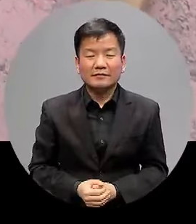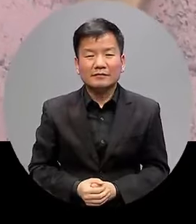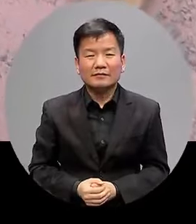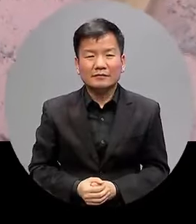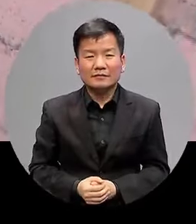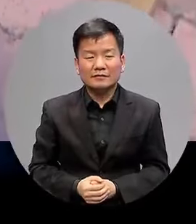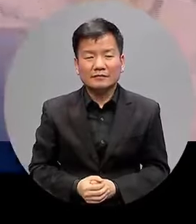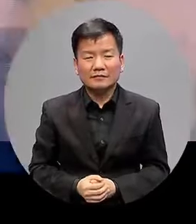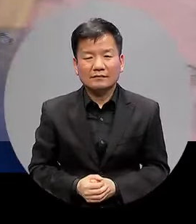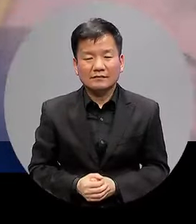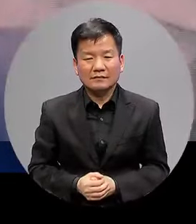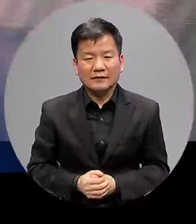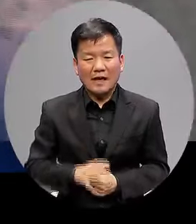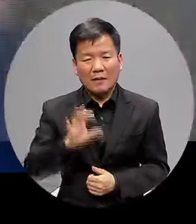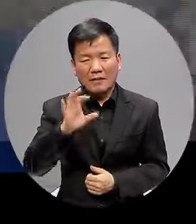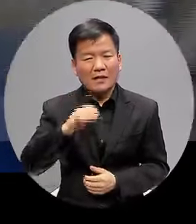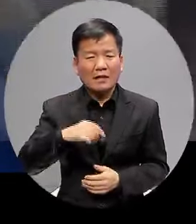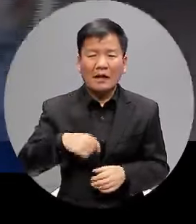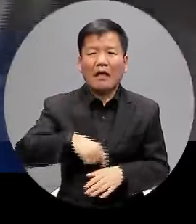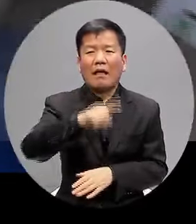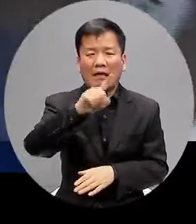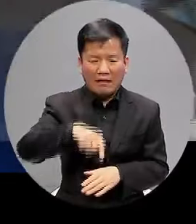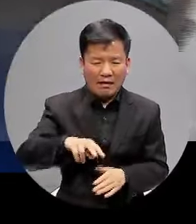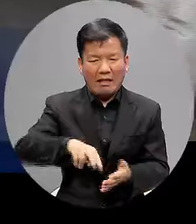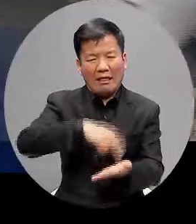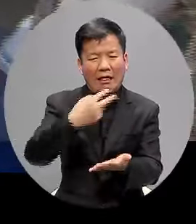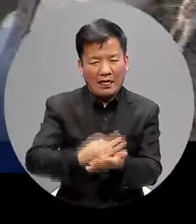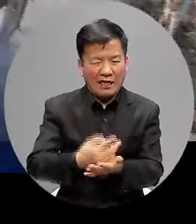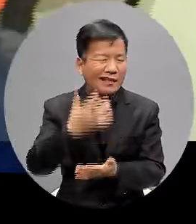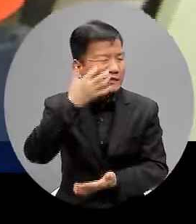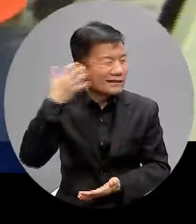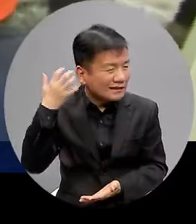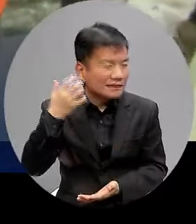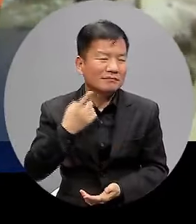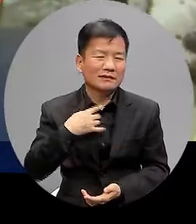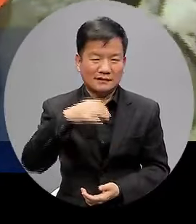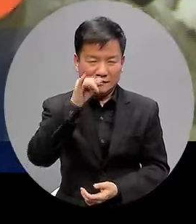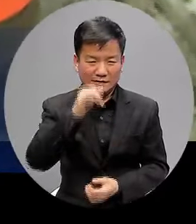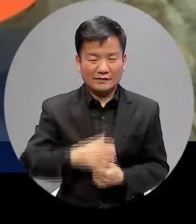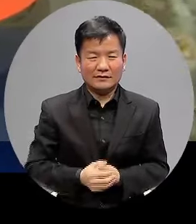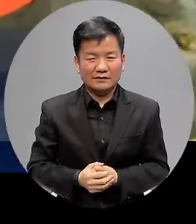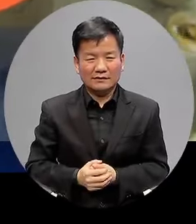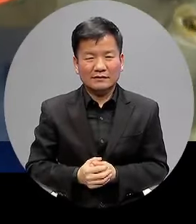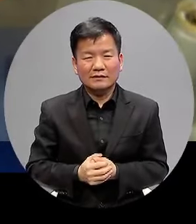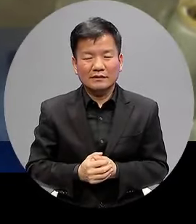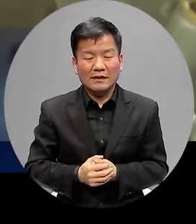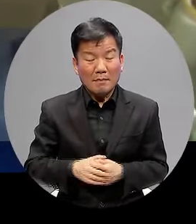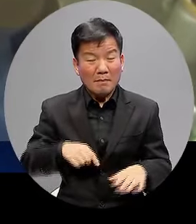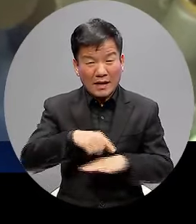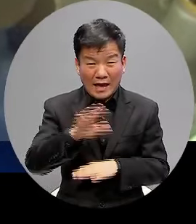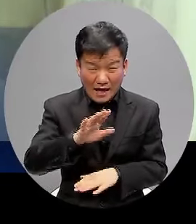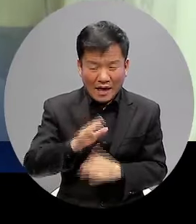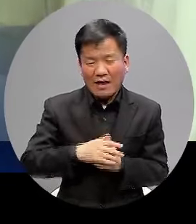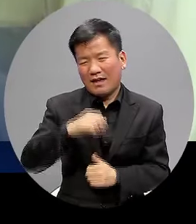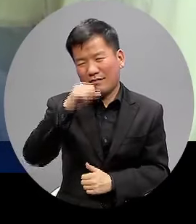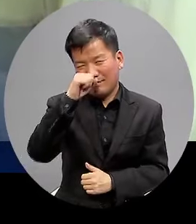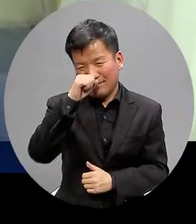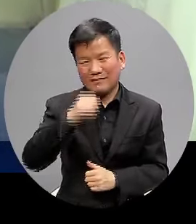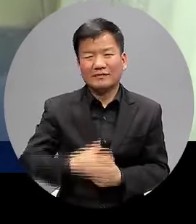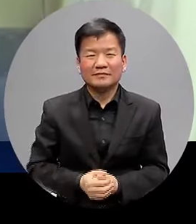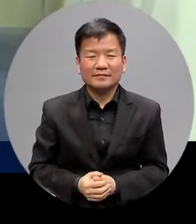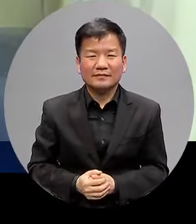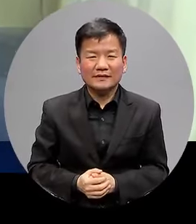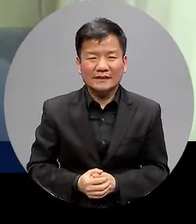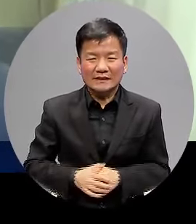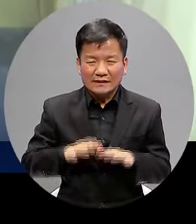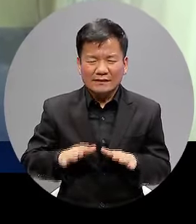밤에 화장실 간다 나오다가 넘어져 갖고 얼굴을 다 까가지고 밖에 일단 안 나가니까 좋고요.